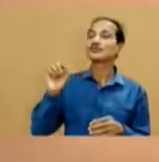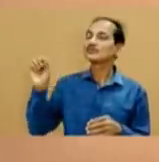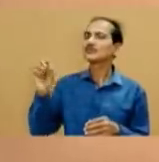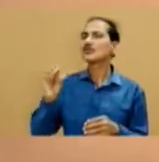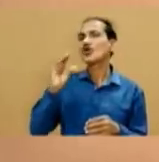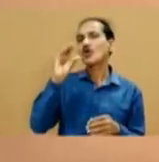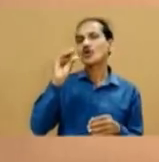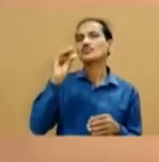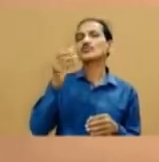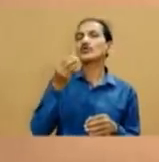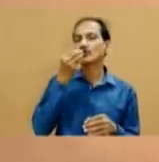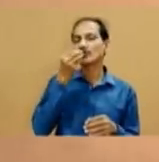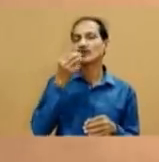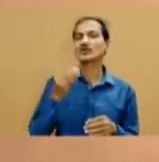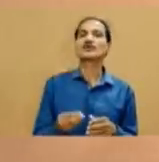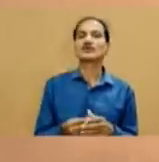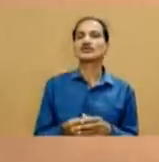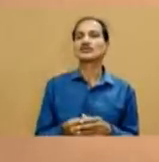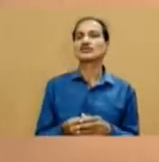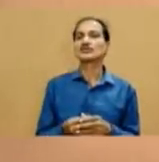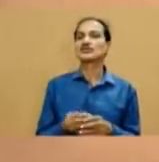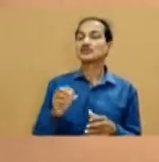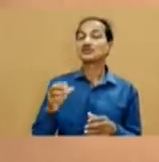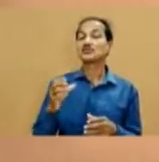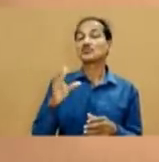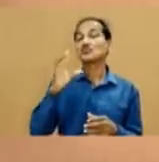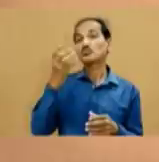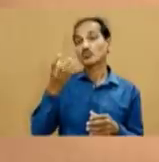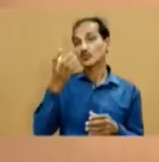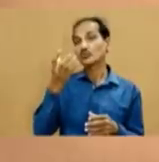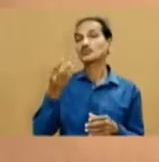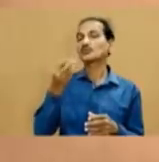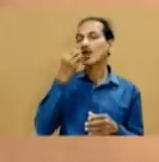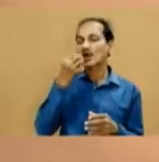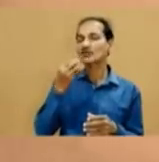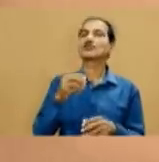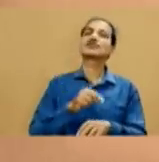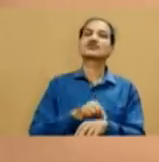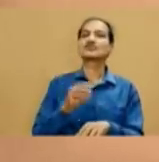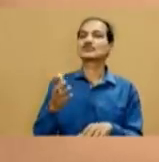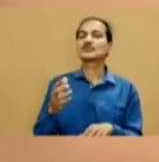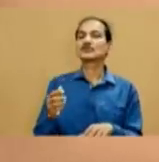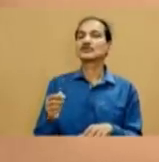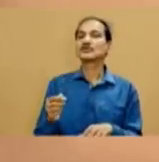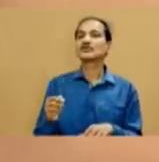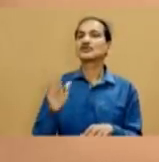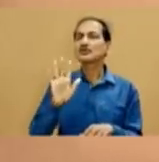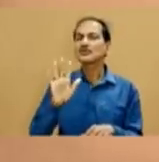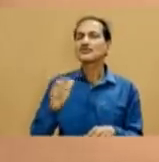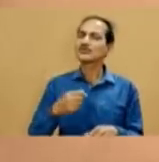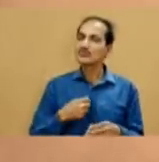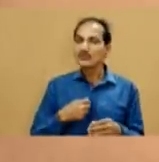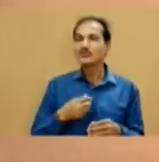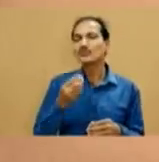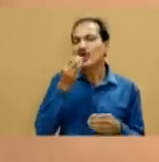ଖାଆନ୍ତୁ, ଏଇଟା ଗୁଡ଼ାଏ ଗୁଡ଼ାଏ ଖାଇବାର ସମୟ ନୁହଁ। କେବଳ ମୁଁ ଖାଇଲେ ହେବନି,